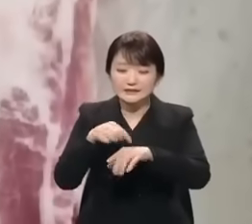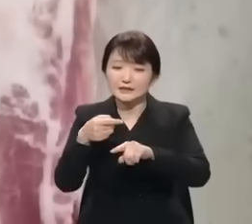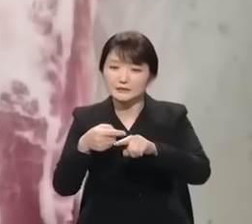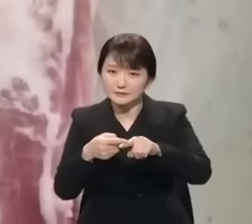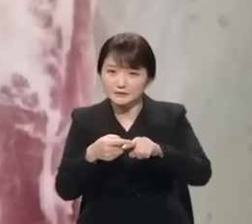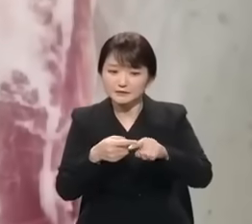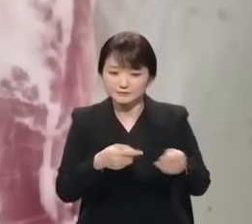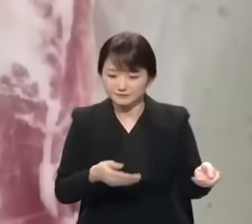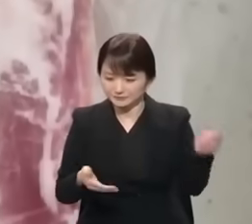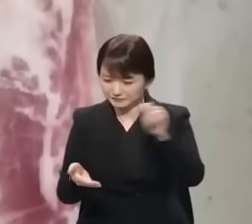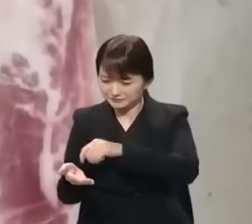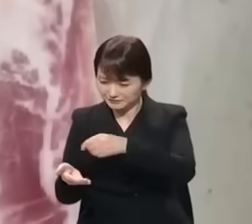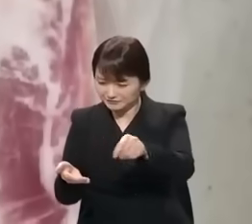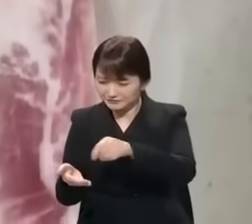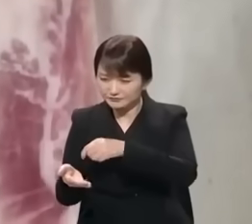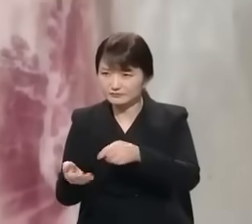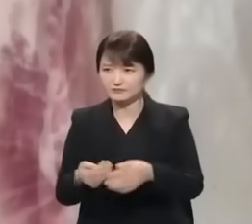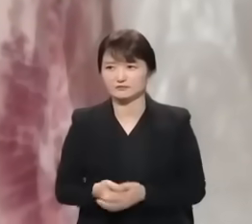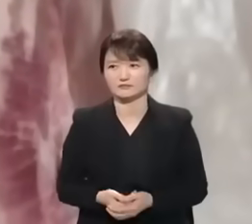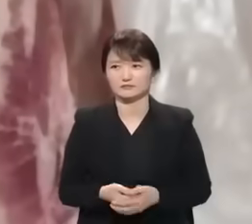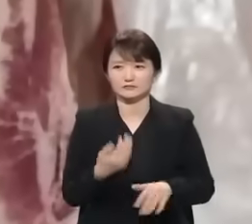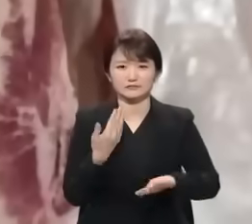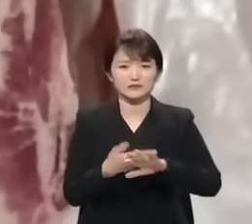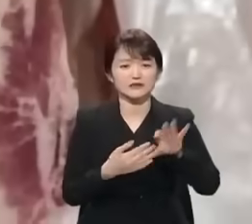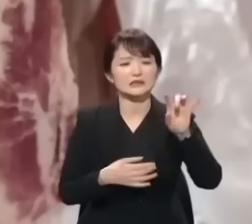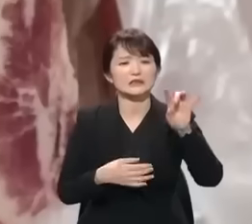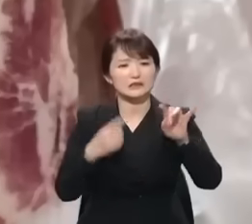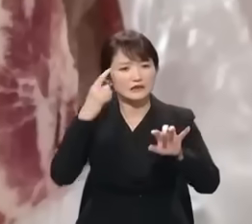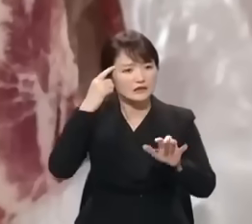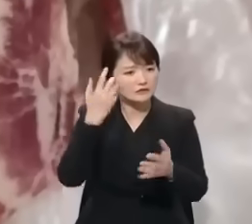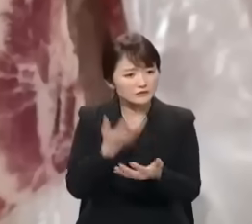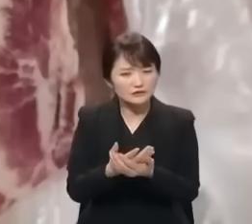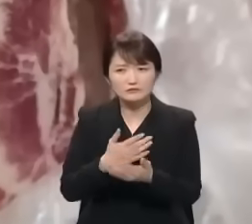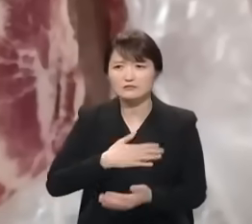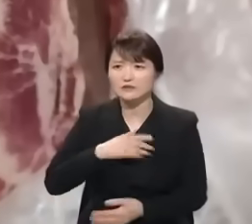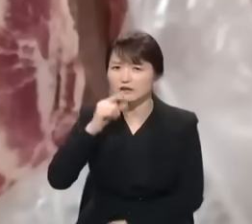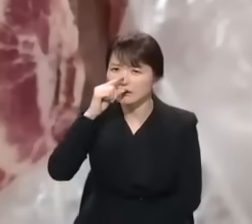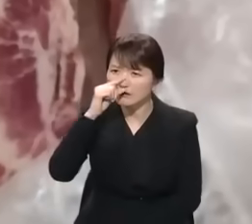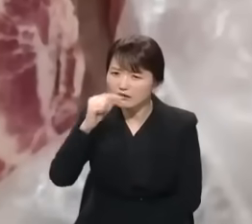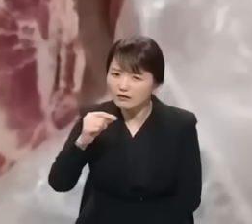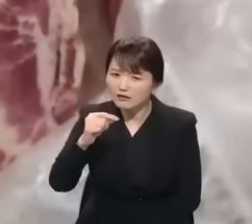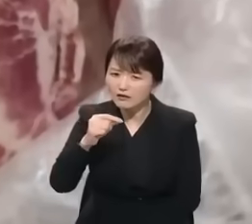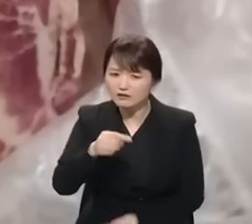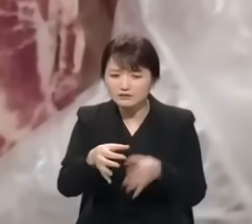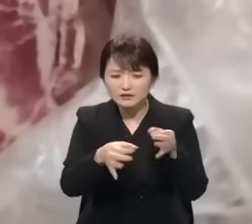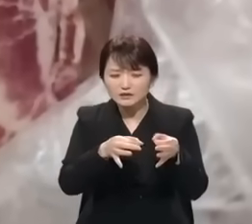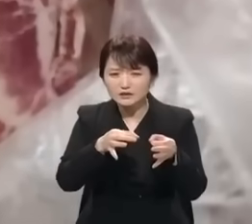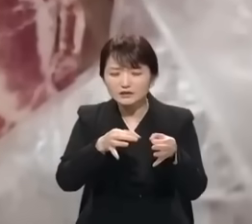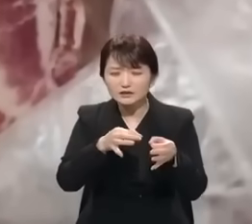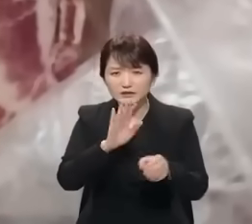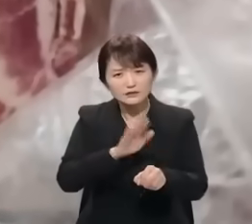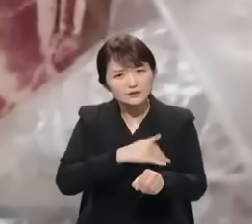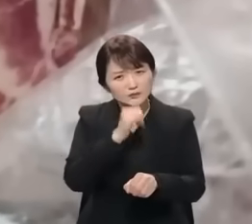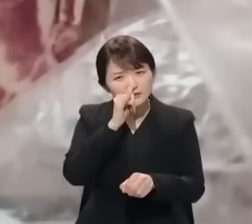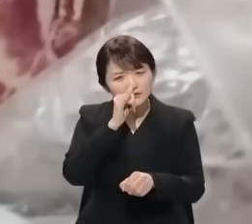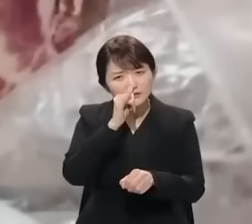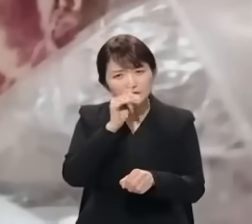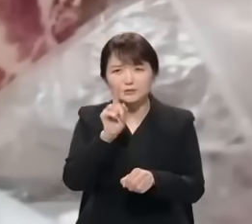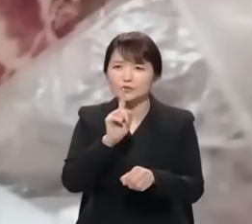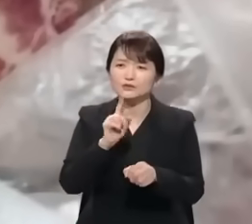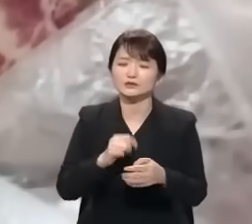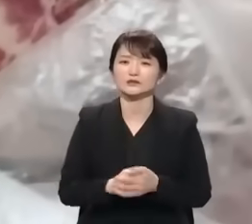상태가 충격적이었다서 저렇게 사진을 첨부 했습니다 내가 예민한 거냐 아니면이 정육점이 문제냐 다른 분들 생각은 어떤지